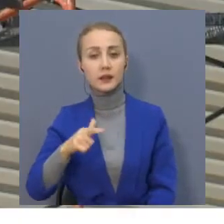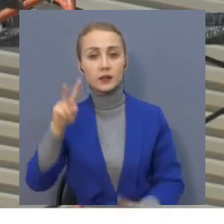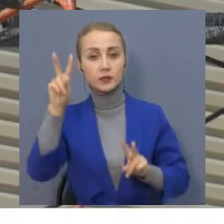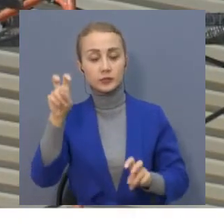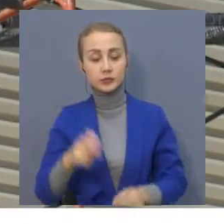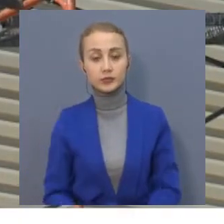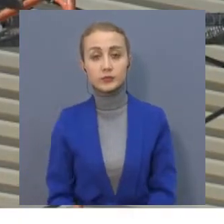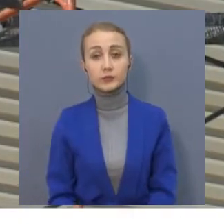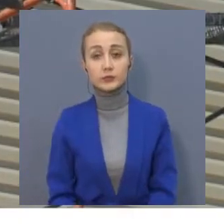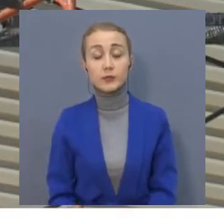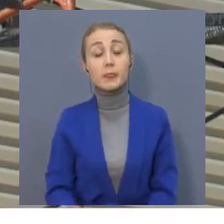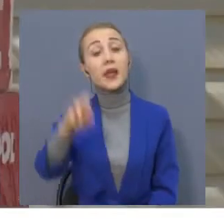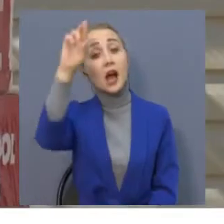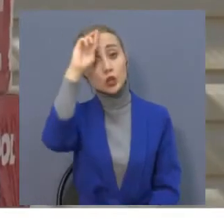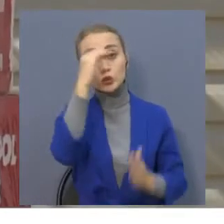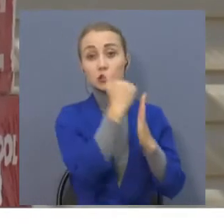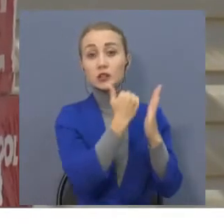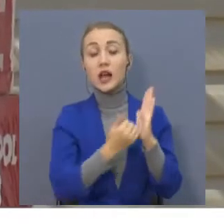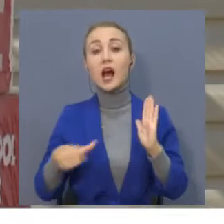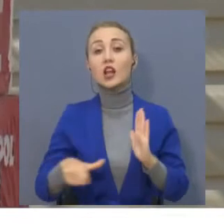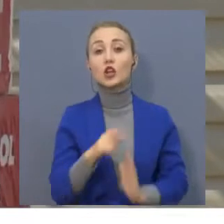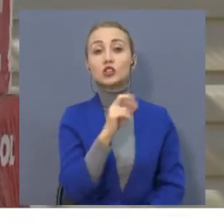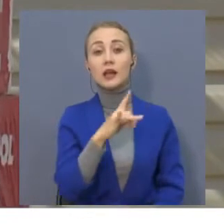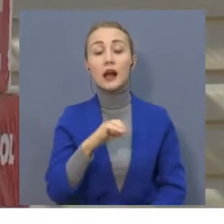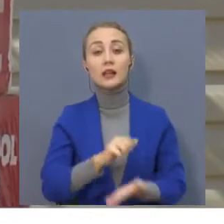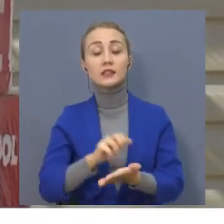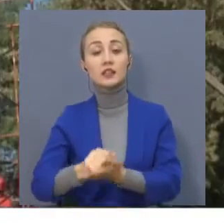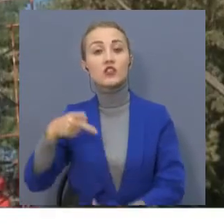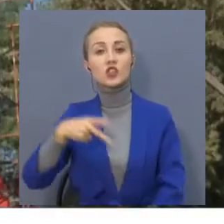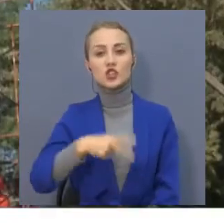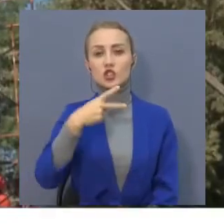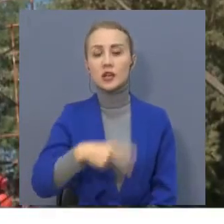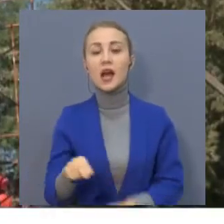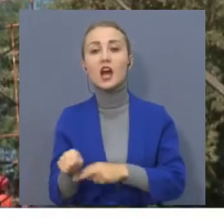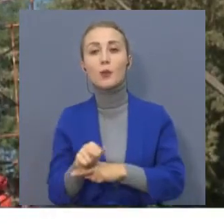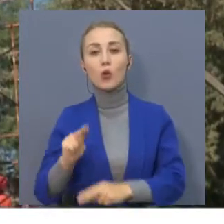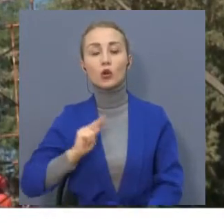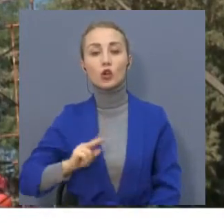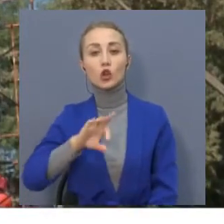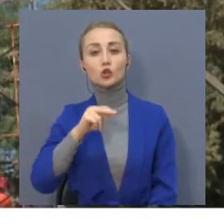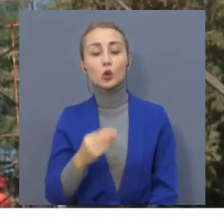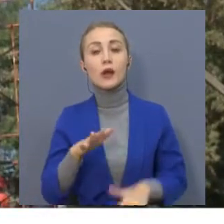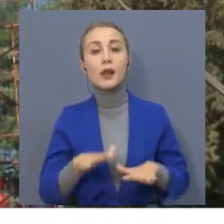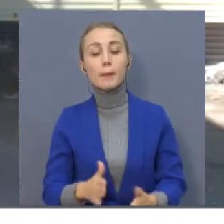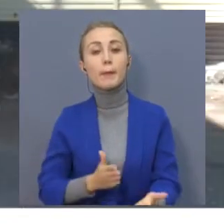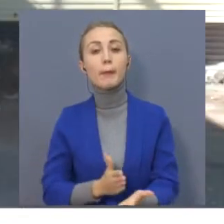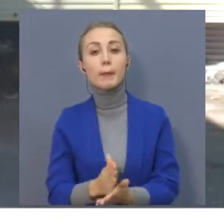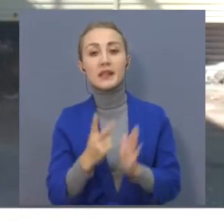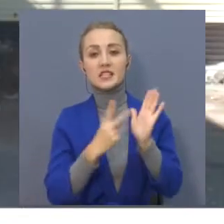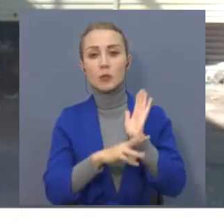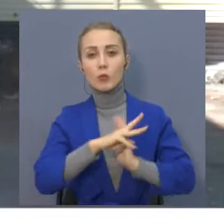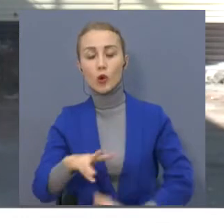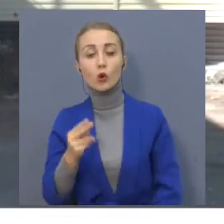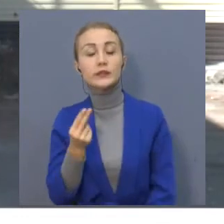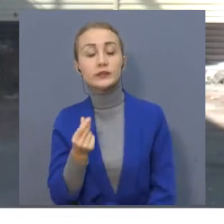100 жастағы кейуананы коронавирустан арашалап қалғаны Аршал аудандық ауруханасы дәрігерлерінің біліктілігін дәйектейді. Мекемеге жұмыспен қамтудың жол